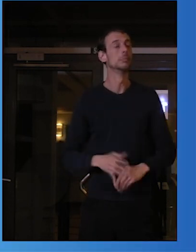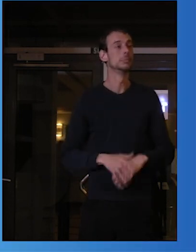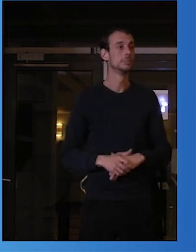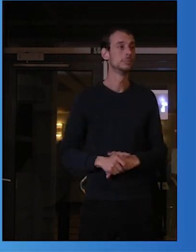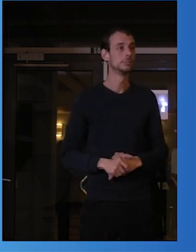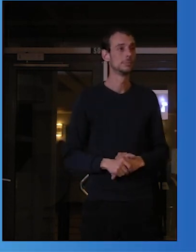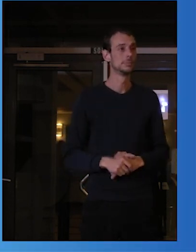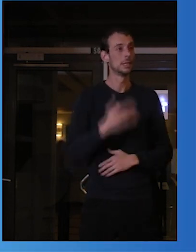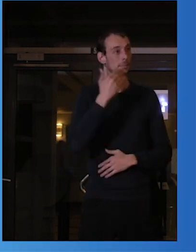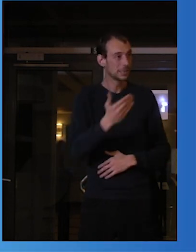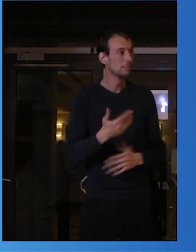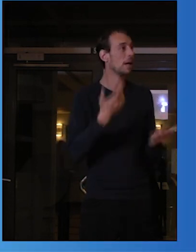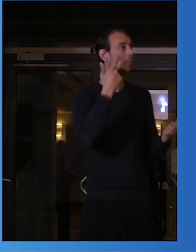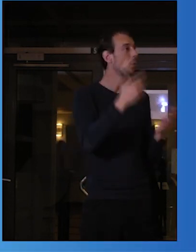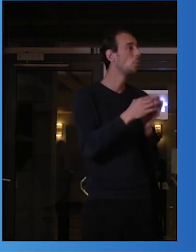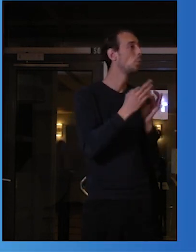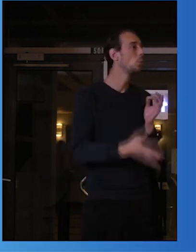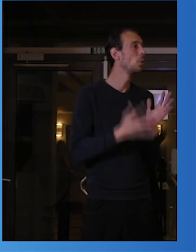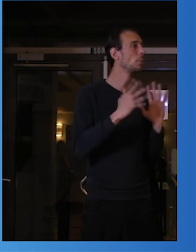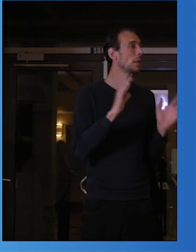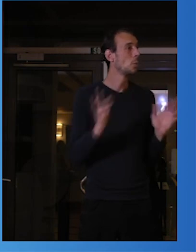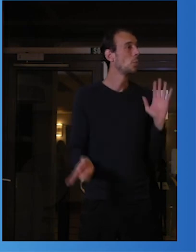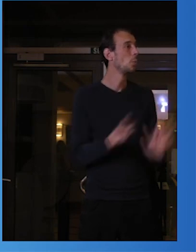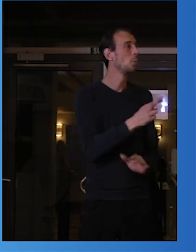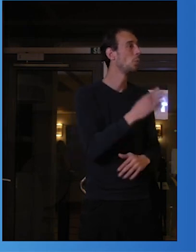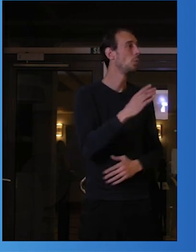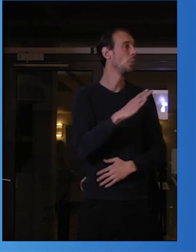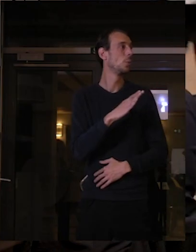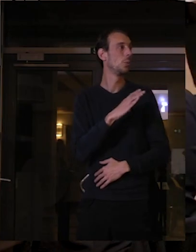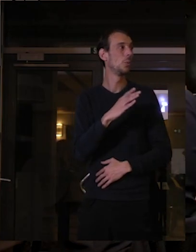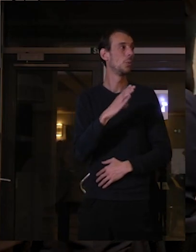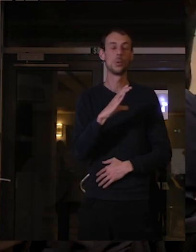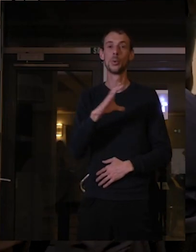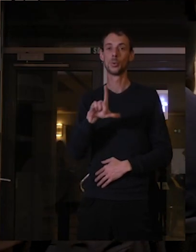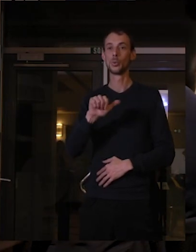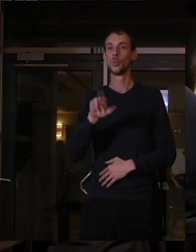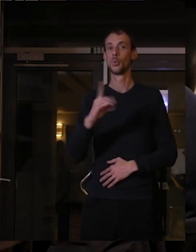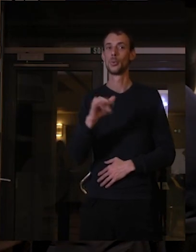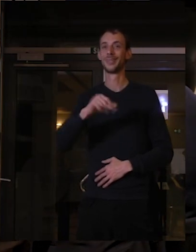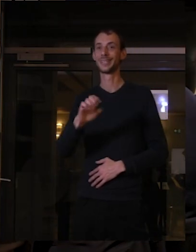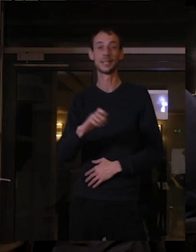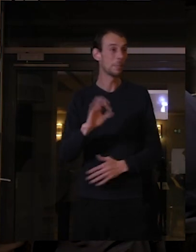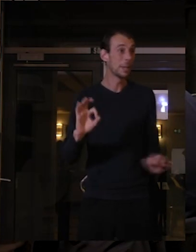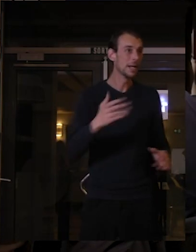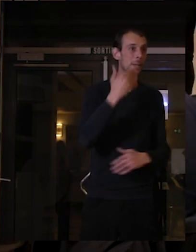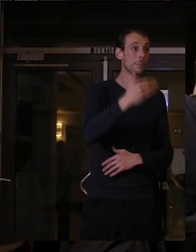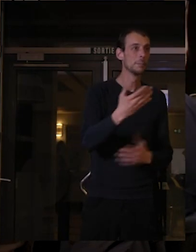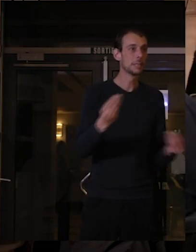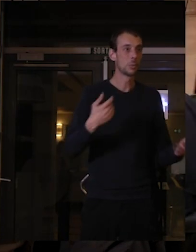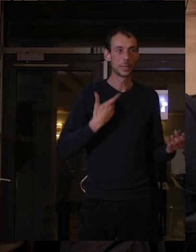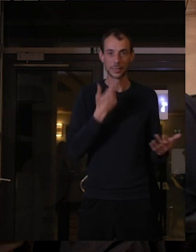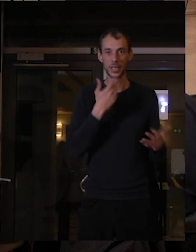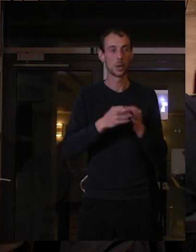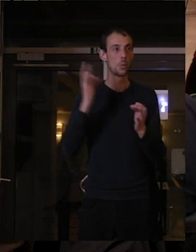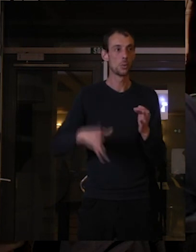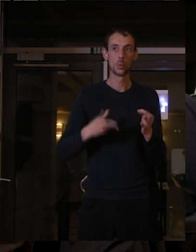Je vais redonner la parole à Claudine Bichet. Merci beaucoup. Alors, vous m'enlevez ma conclusion parce que